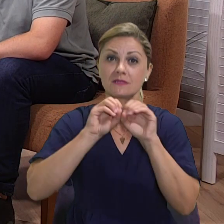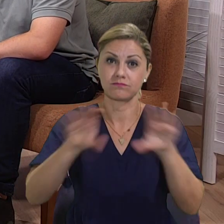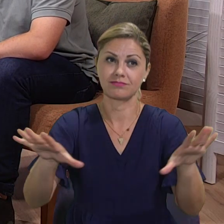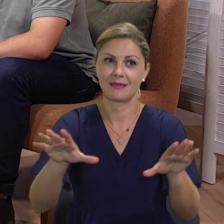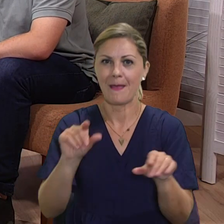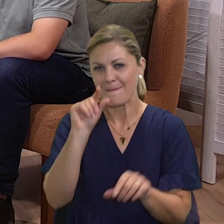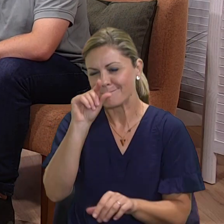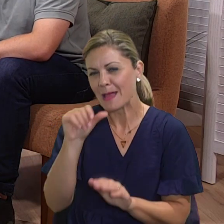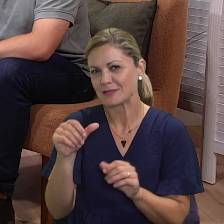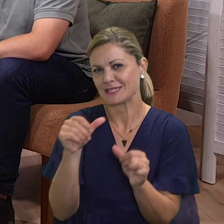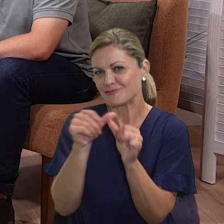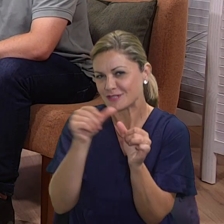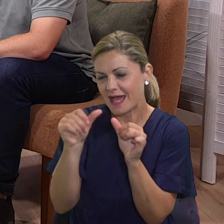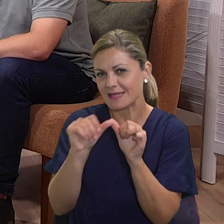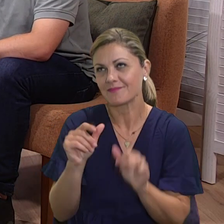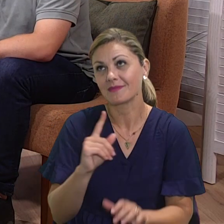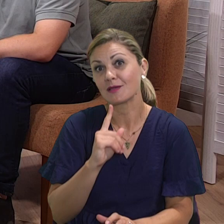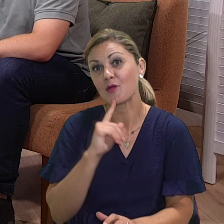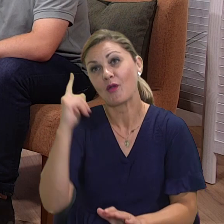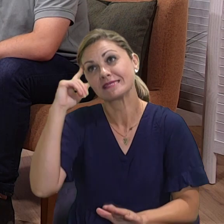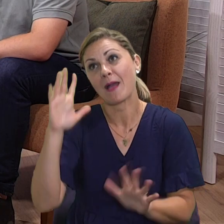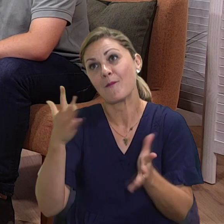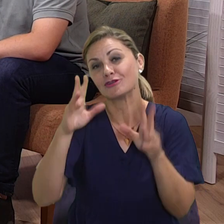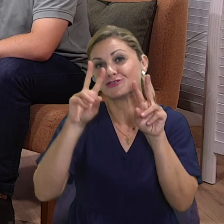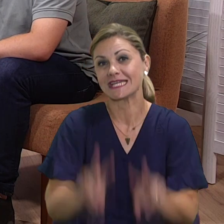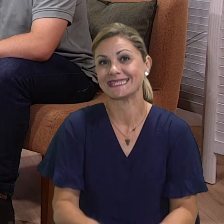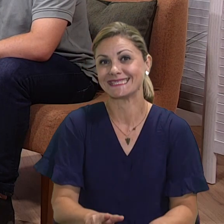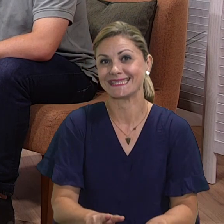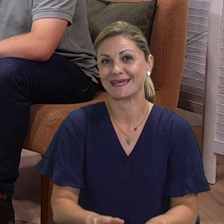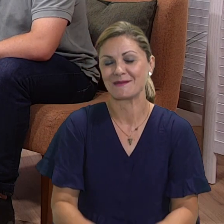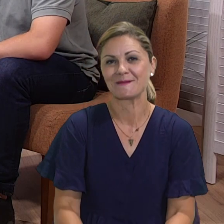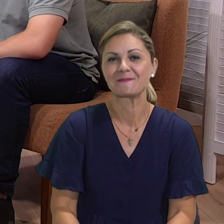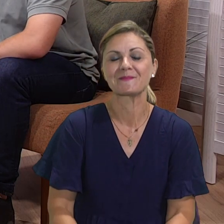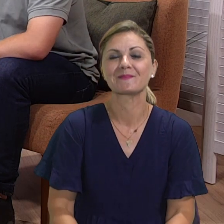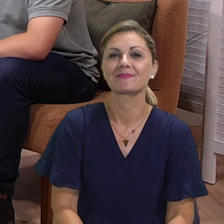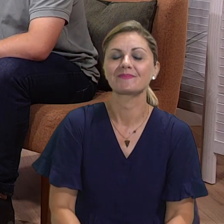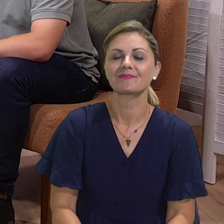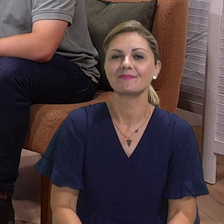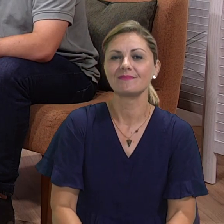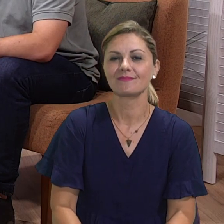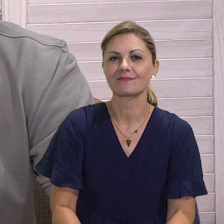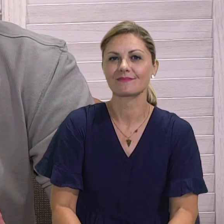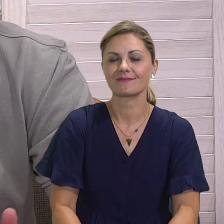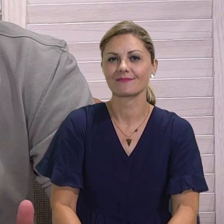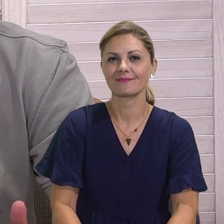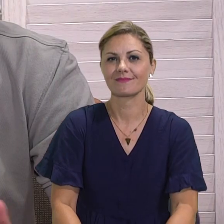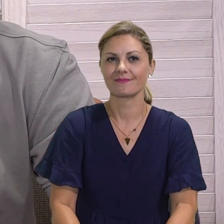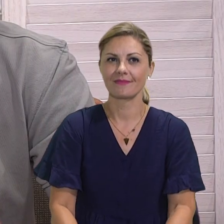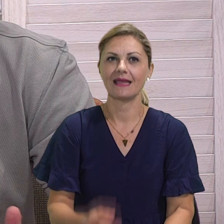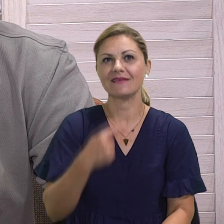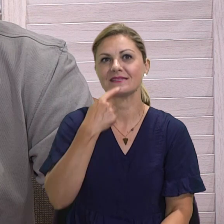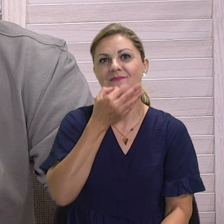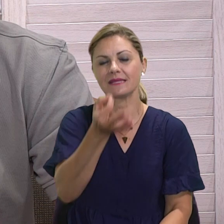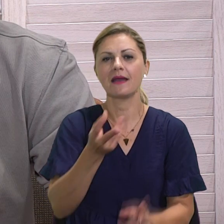imaju već spremnu sve u rukavu. Šalim se malo, ali ima tu istine. To prirodno izlazi iz vas, vi ste ipak aforist. Kako ste